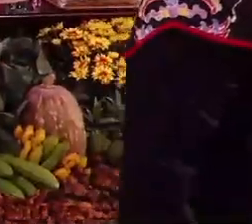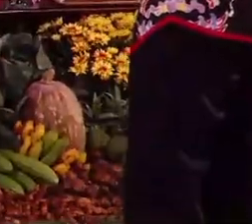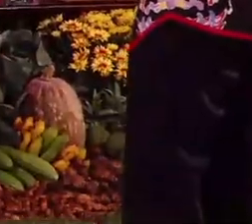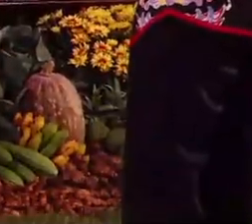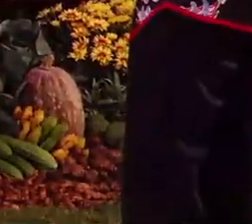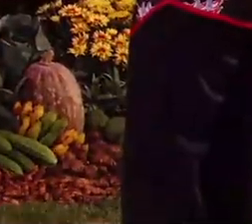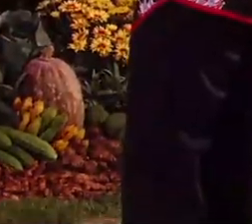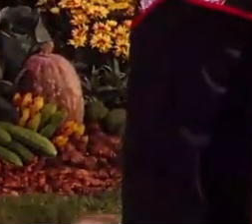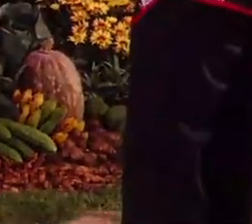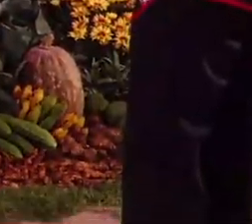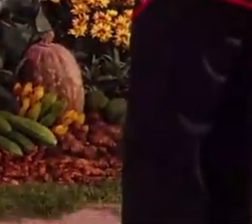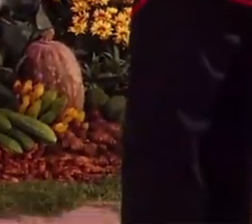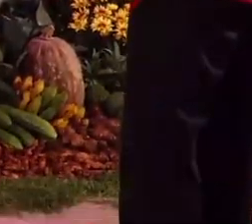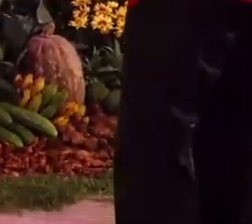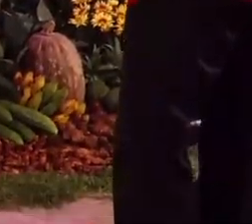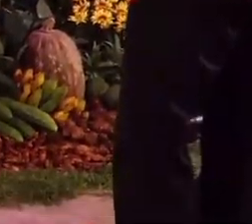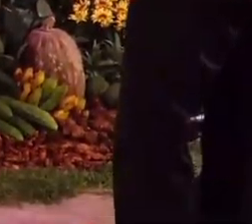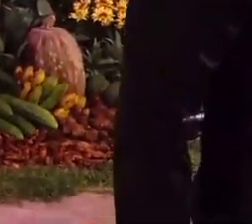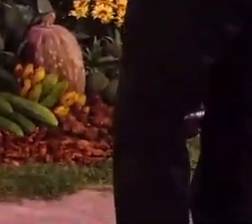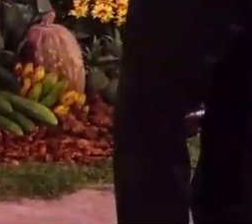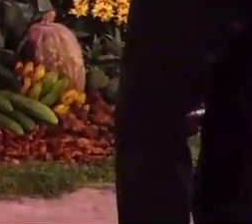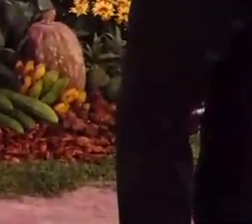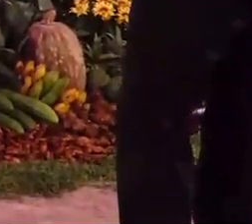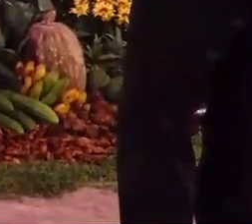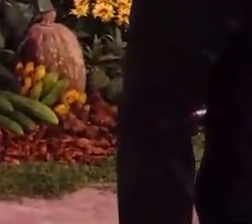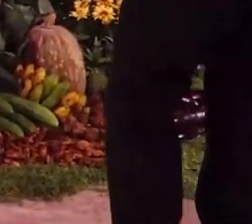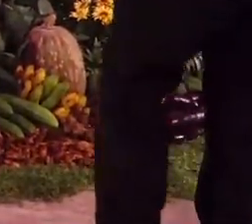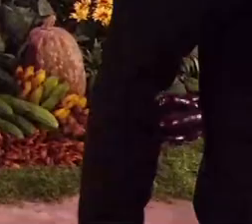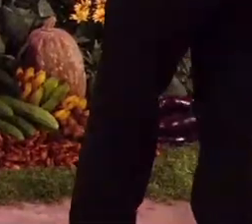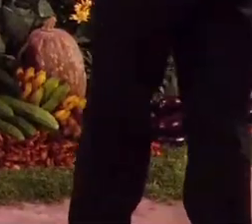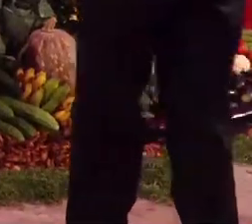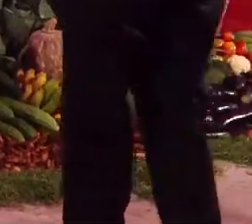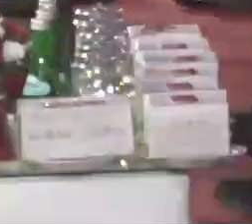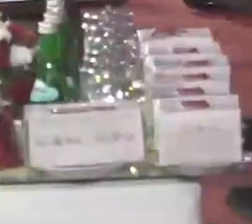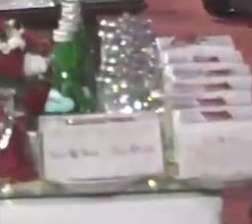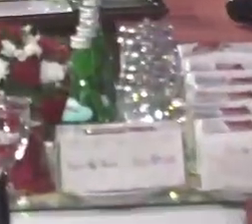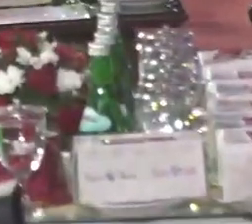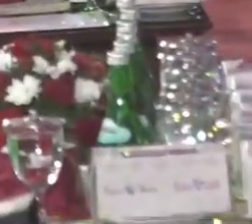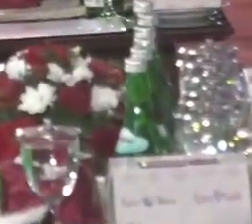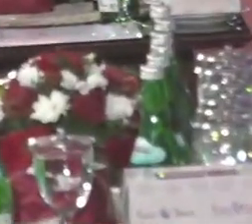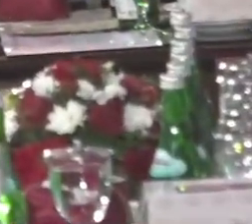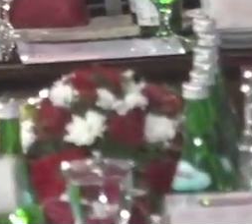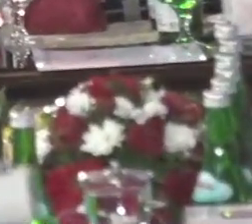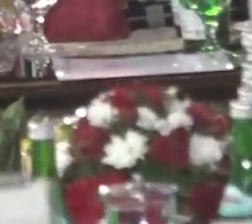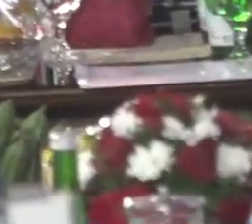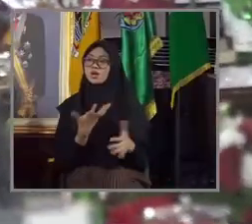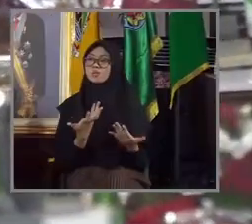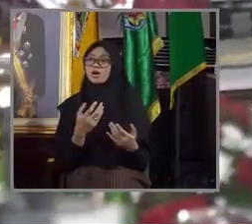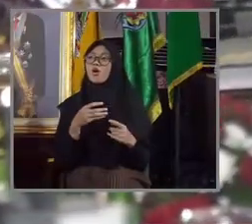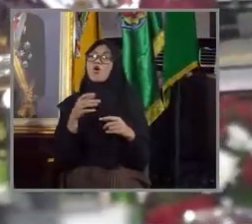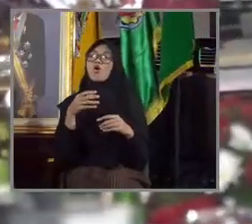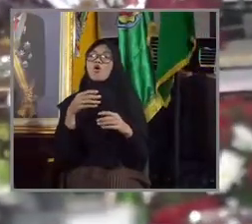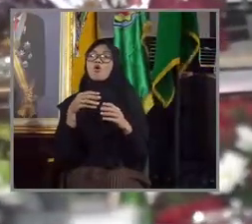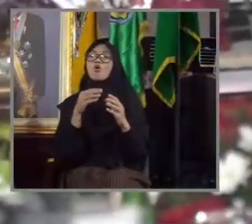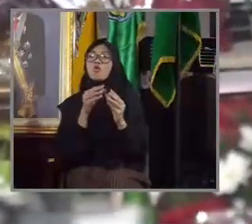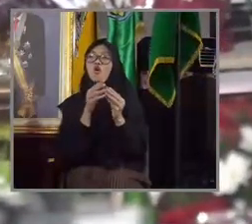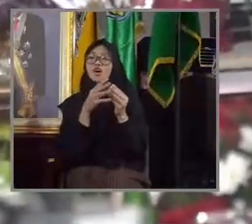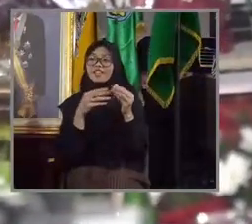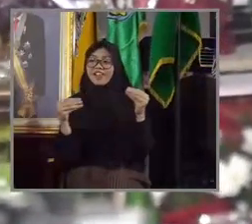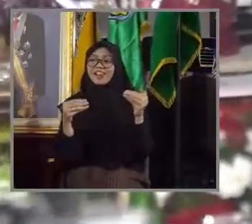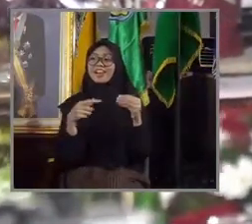Oh kamu sukanya buah wortel Oke kamu sukanya buah apa melon suka kamu